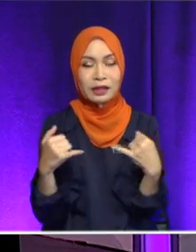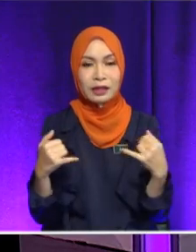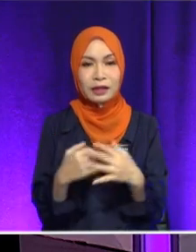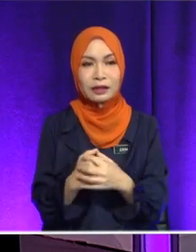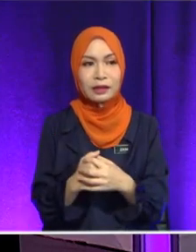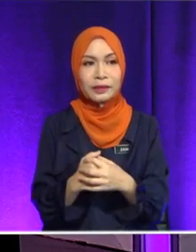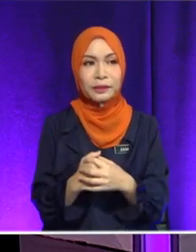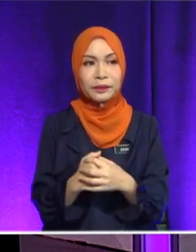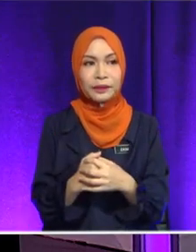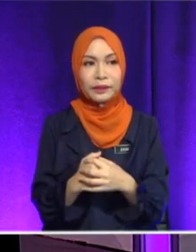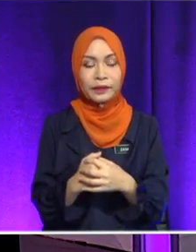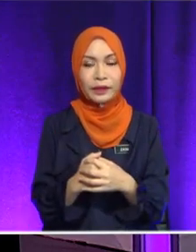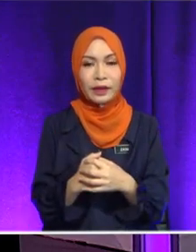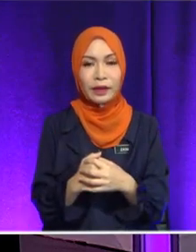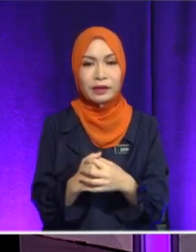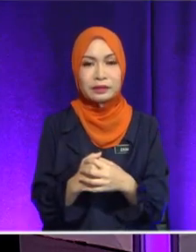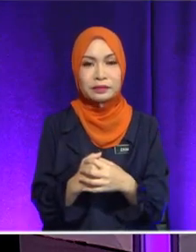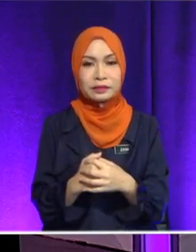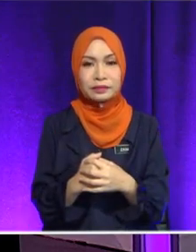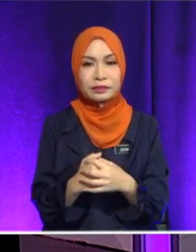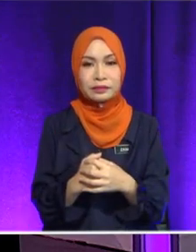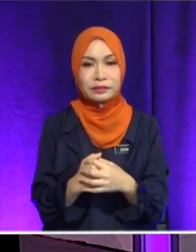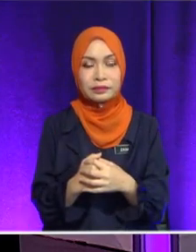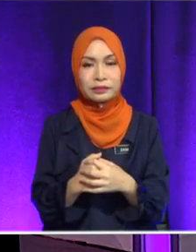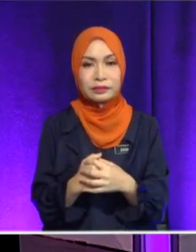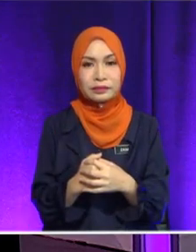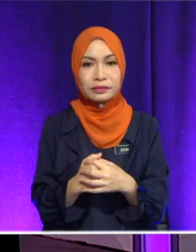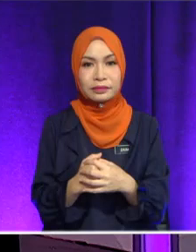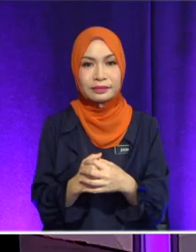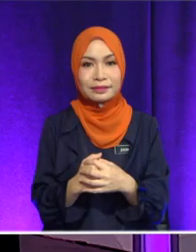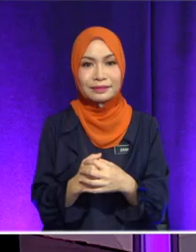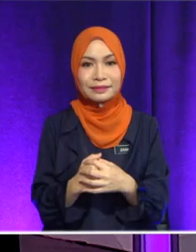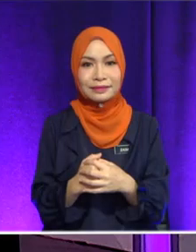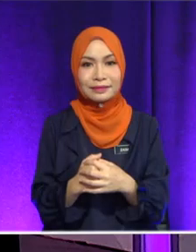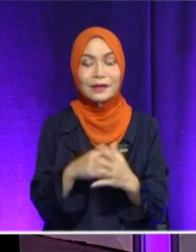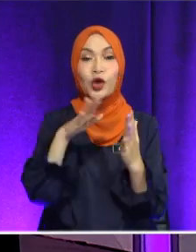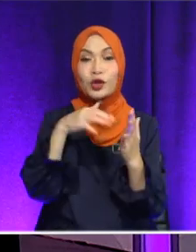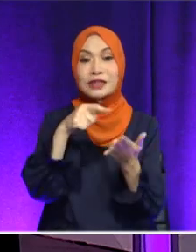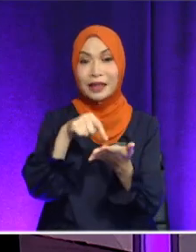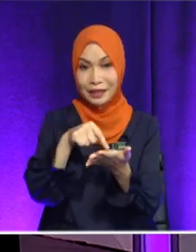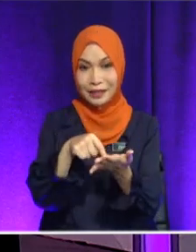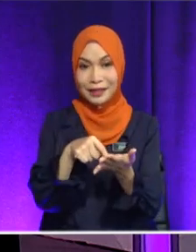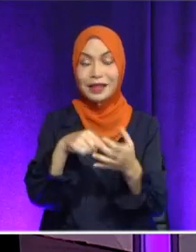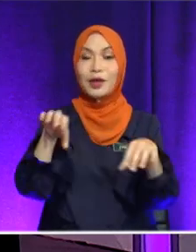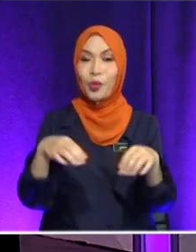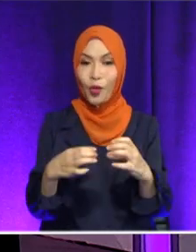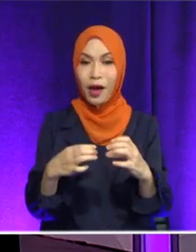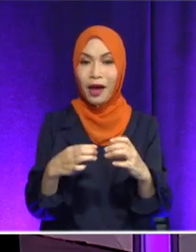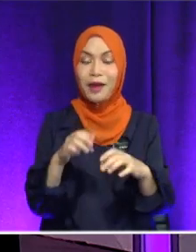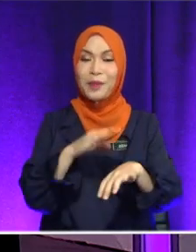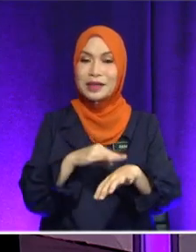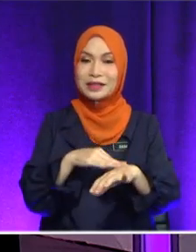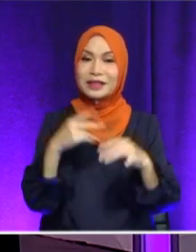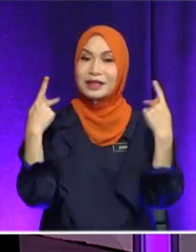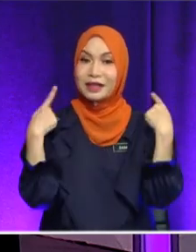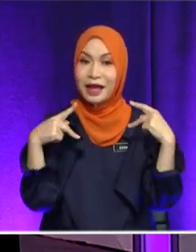ini sebelahnya dihasilkan oleh pemilik kasus masuk pabrik kartu berada di cafe maksud itu dia telah melihat dan